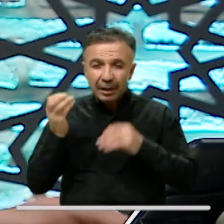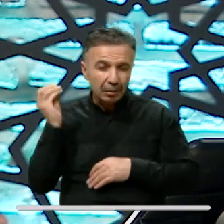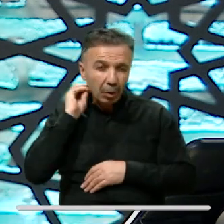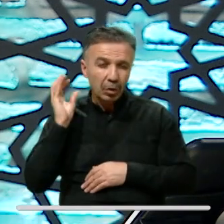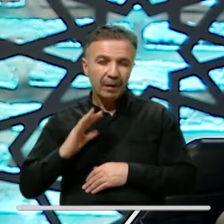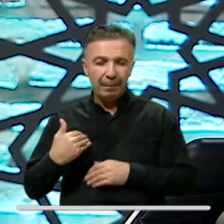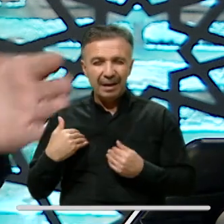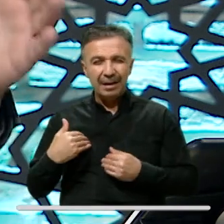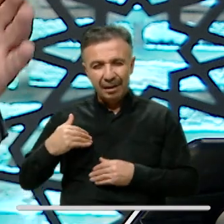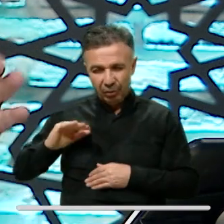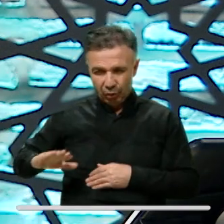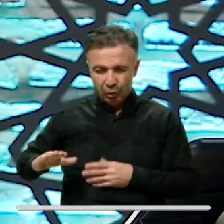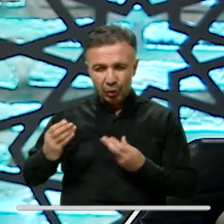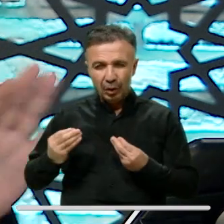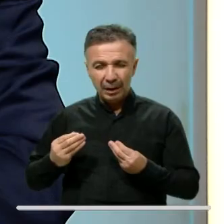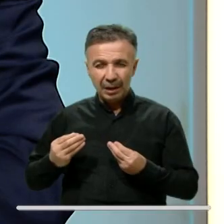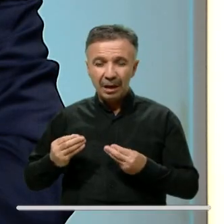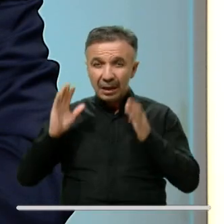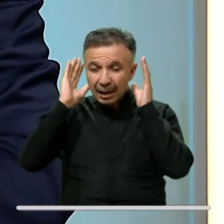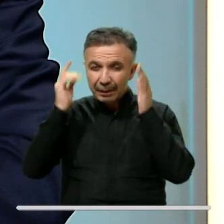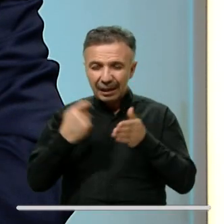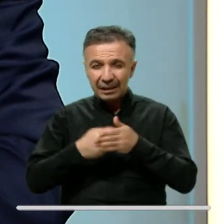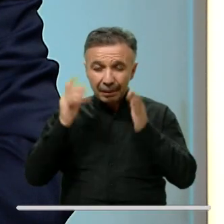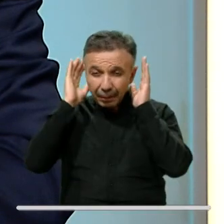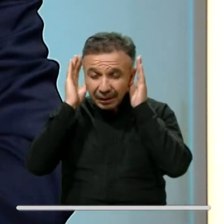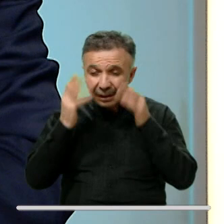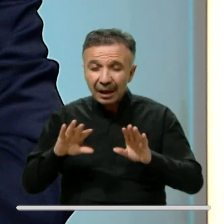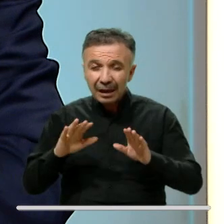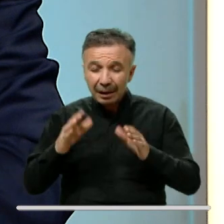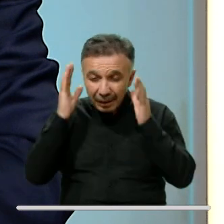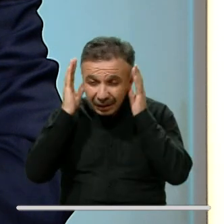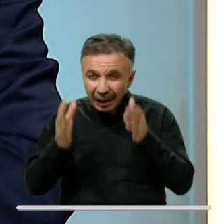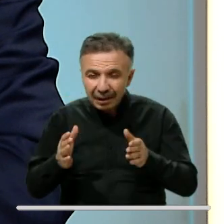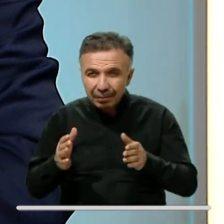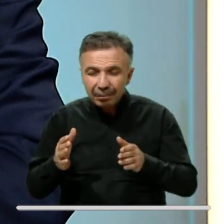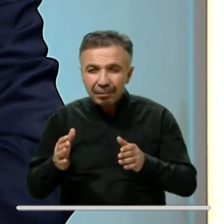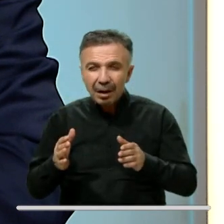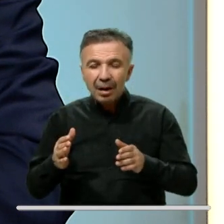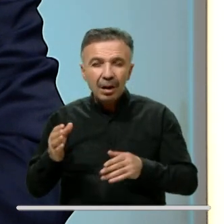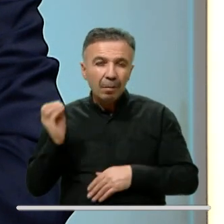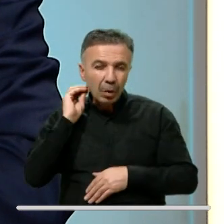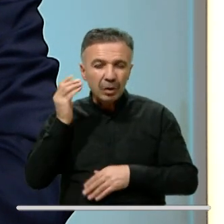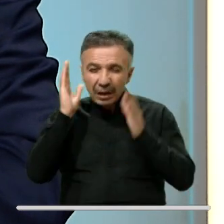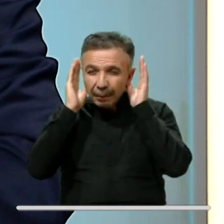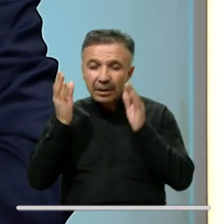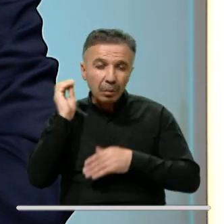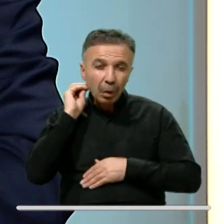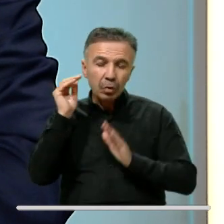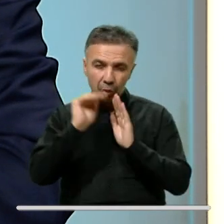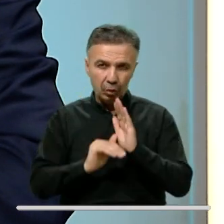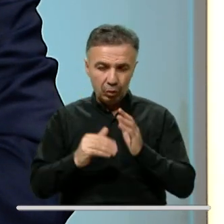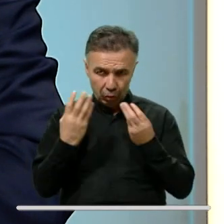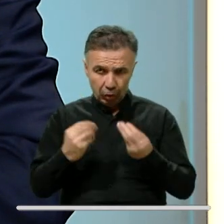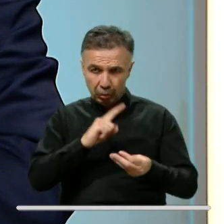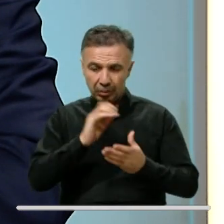ki ben kılayım, borçlar ödensin. Böyle bir şey mümkün değil. Hayır, bu borçların ödenmesi mümkün değil. Aynı zamanda onun ruhuna